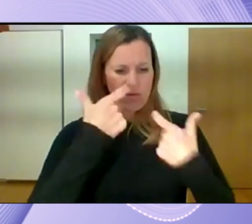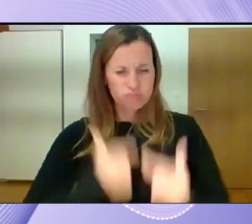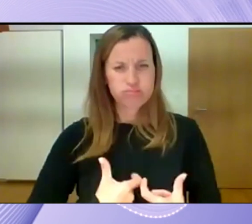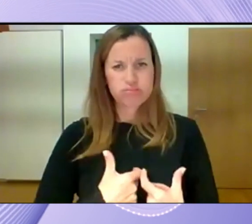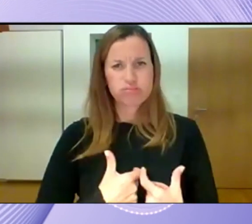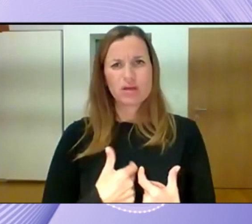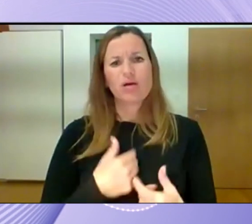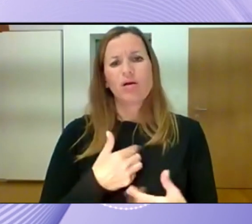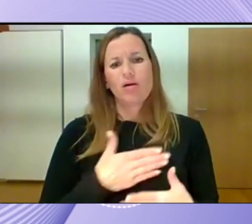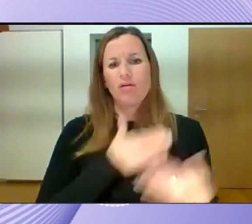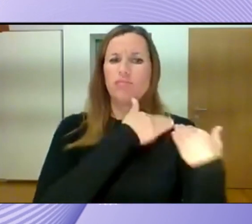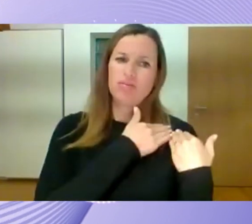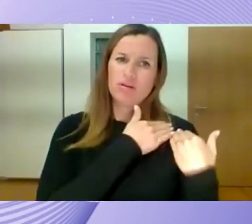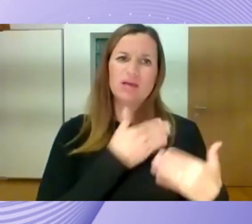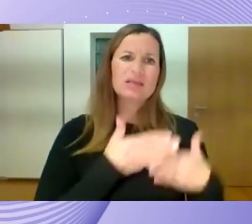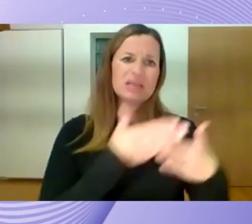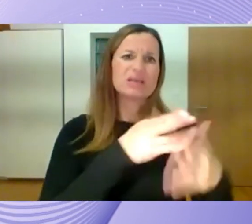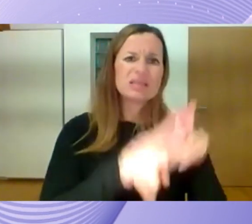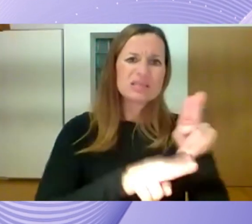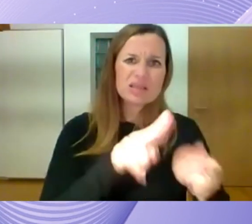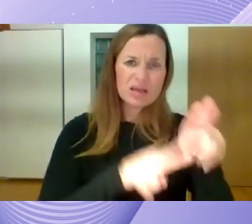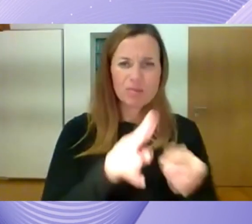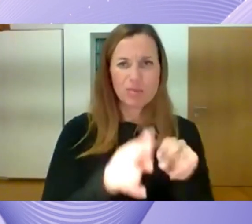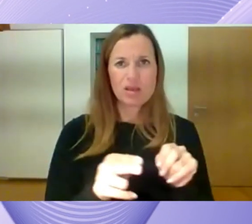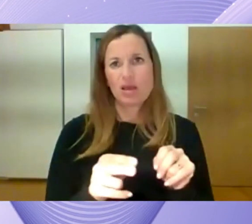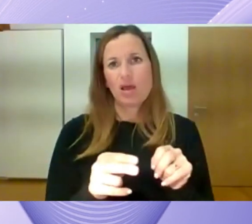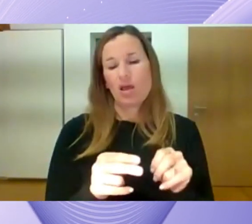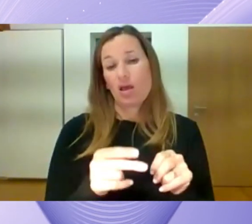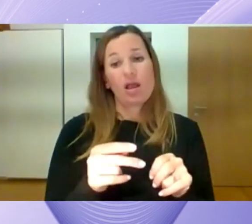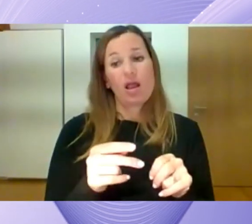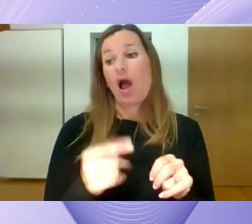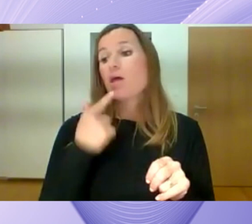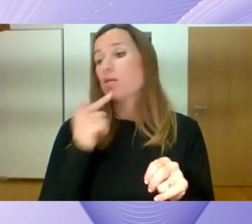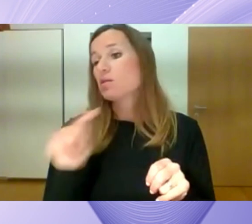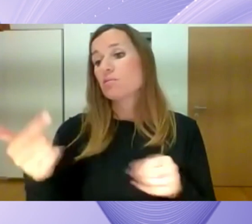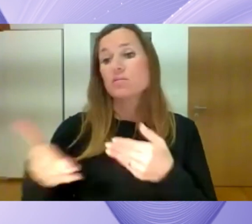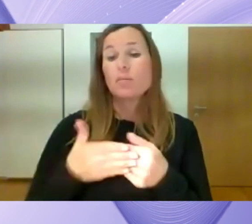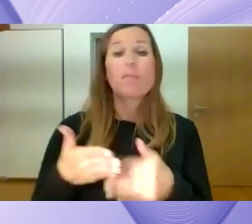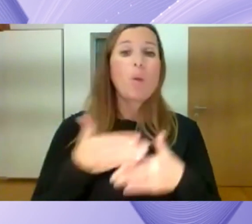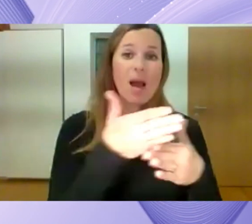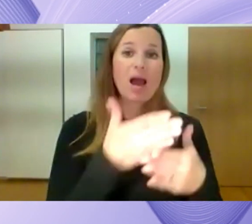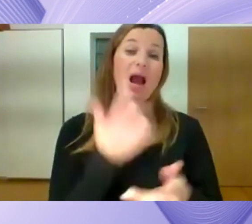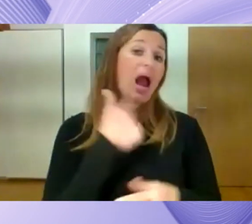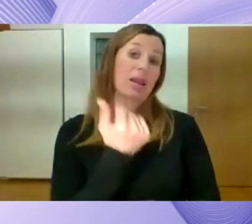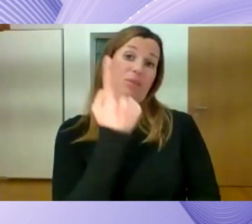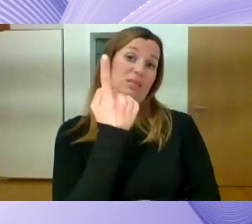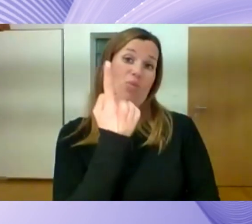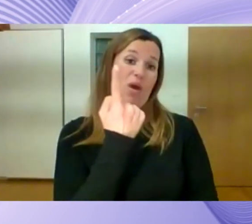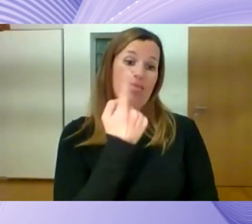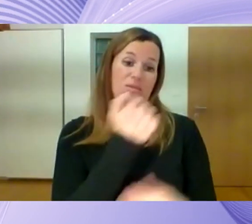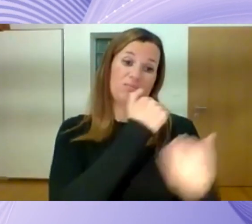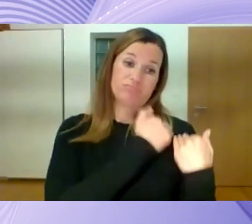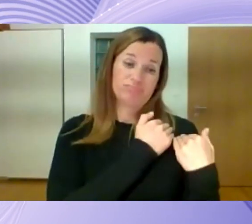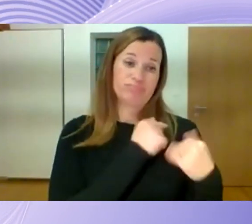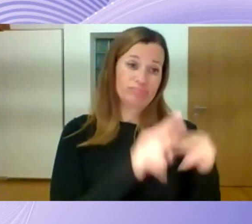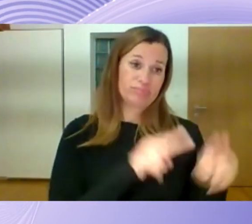nekdo, ki je glavni, drugi pa pomagajo, včasih je pa to samo en človek. In če ste, posebej, če ste sami v